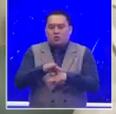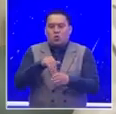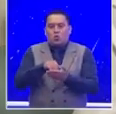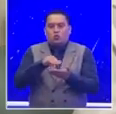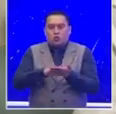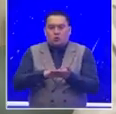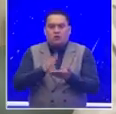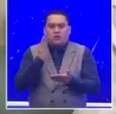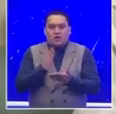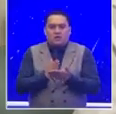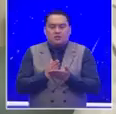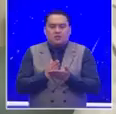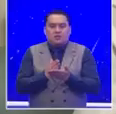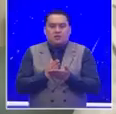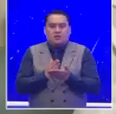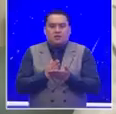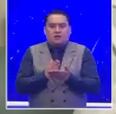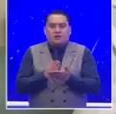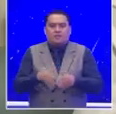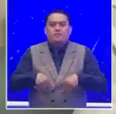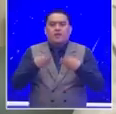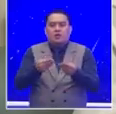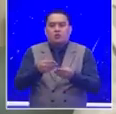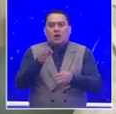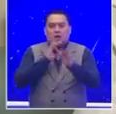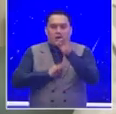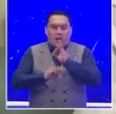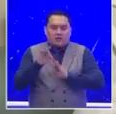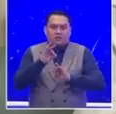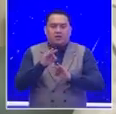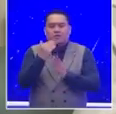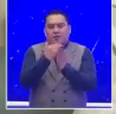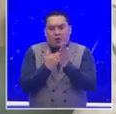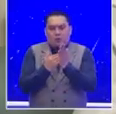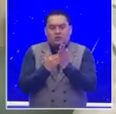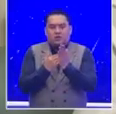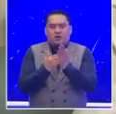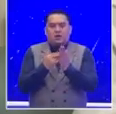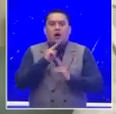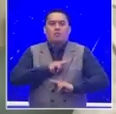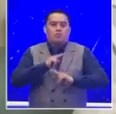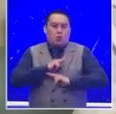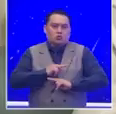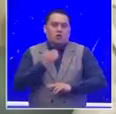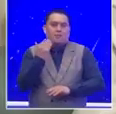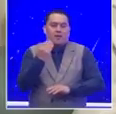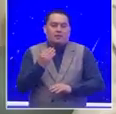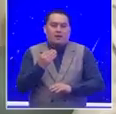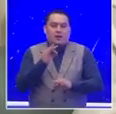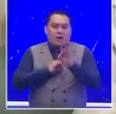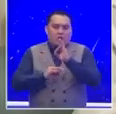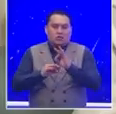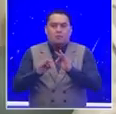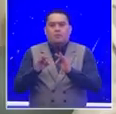учете, значит, им выписываются лекарственные препараты, и средними медицинскими работниками, социальными работниками лекарственные